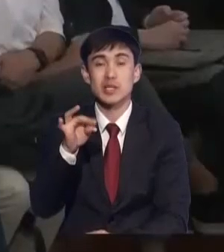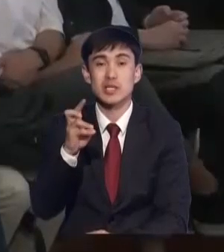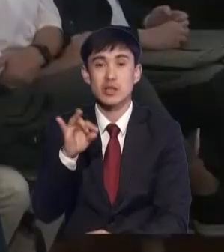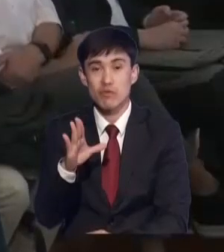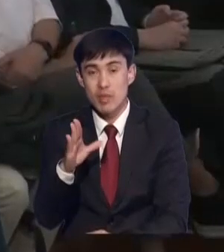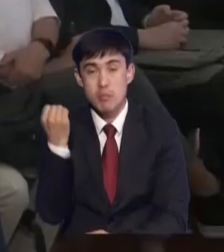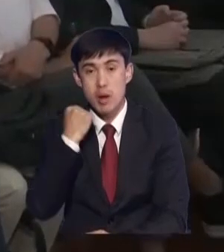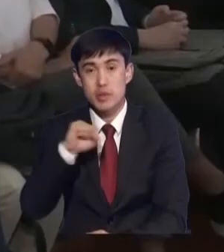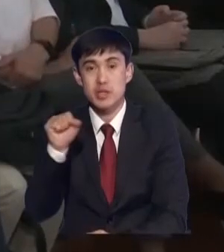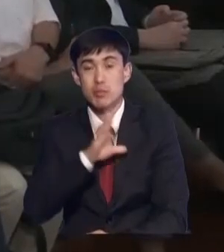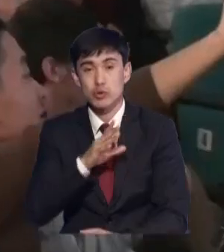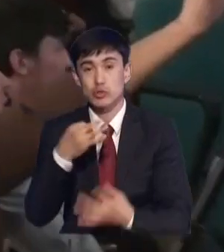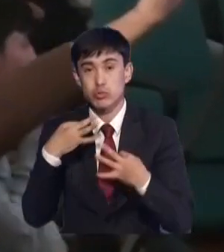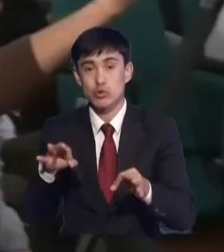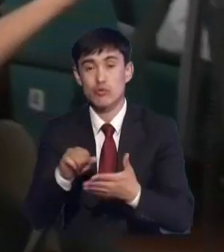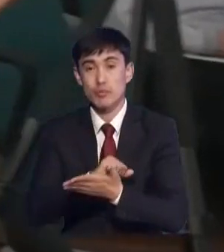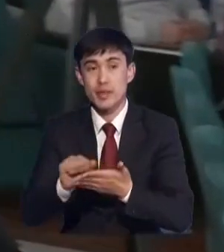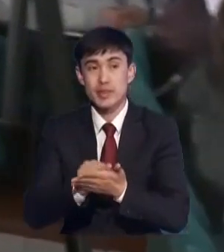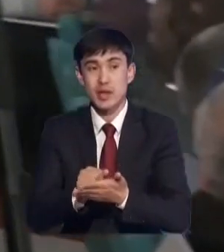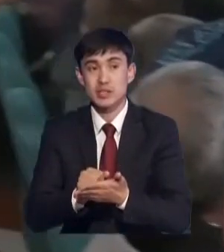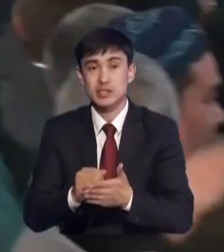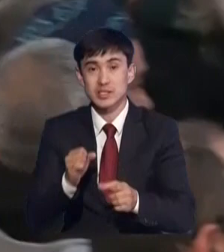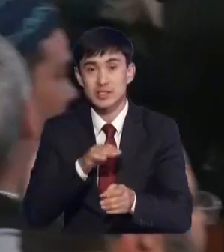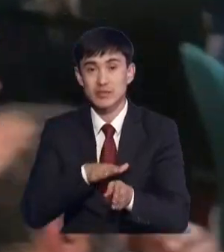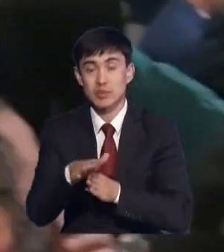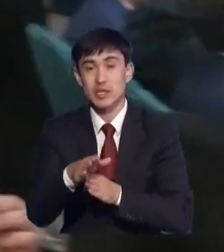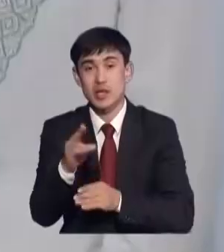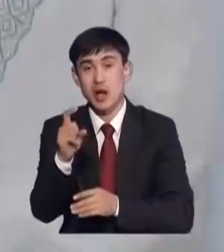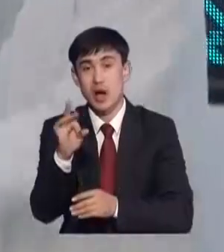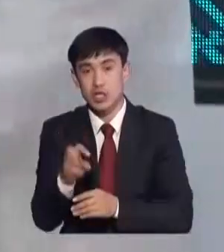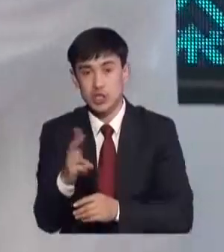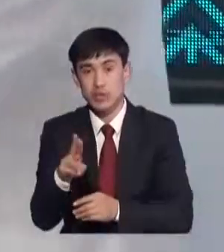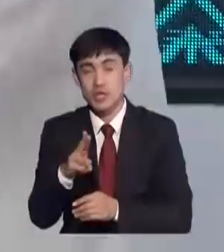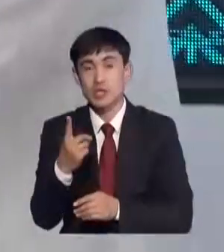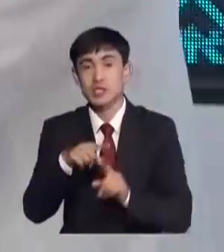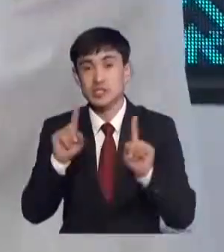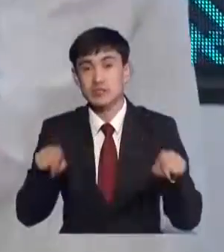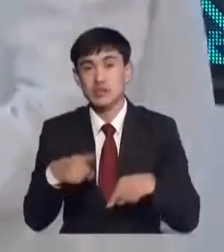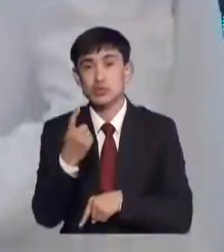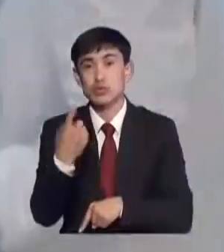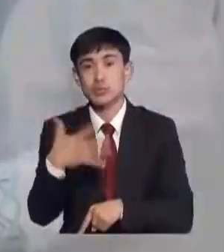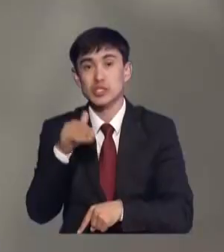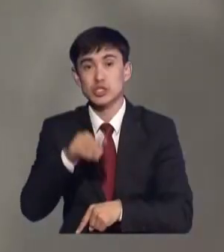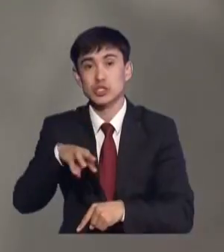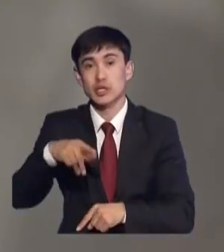Алижанов. Победитель получил путевку на совершение хаджа и сертификат на сумму 150 тысяч тенге.